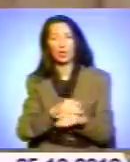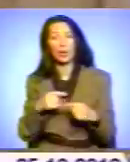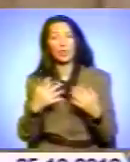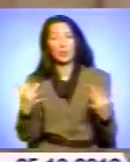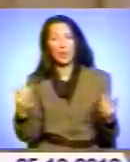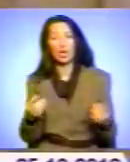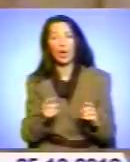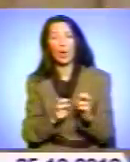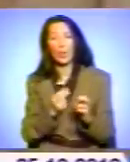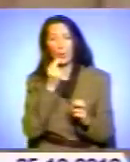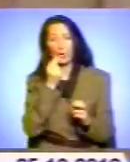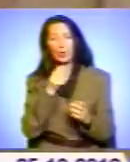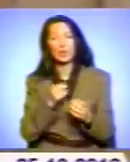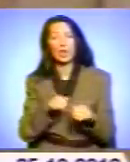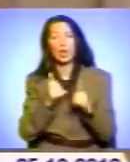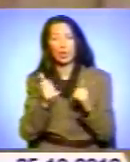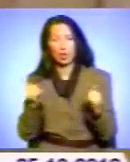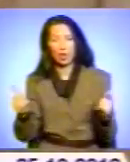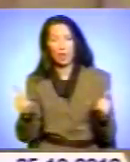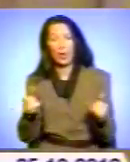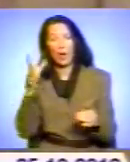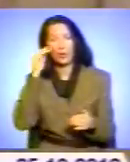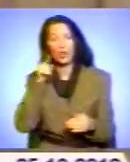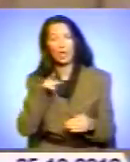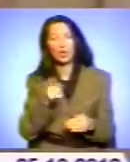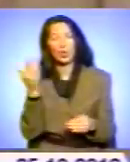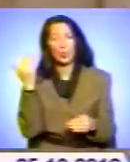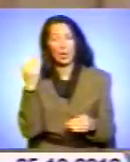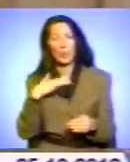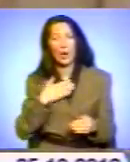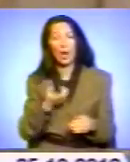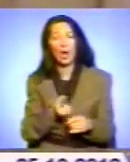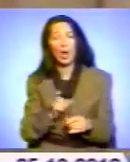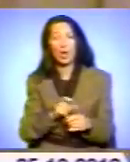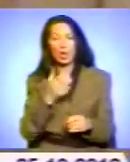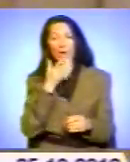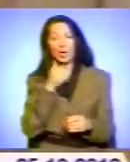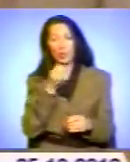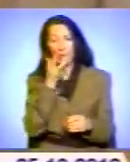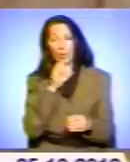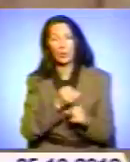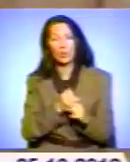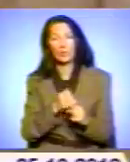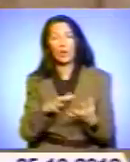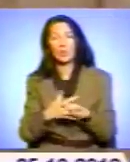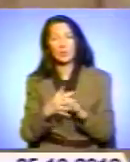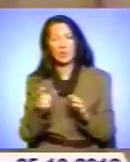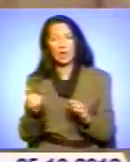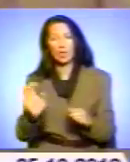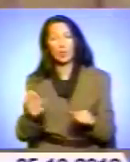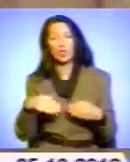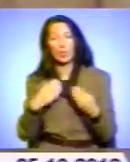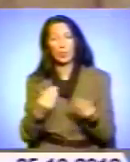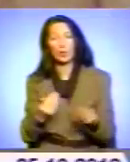продукції постараємося максимально розширити, враховуючи те, що попередній раз ми досить непогано попрацювали аграрії. Було